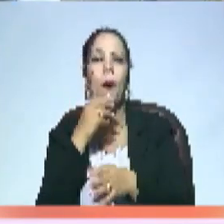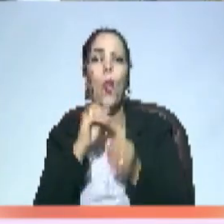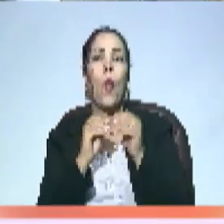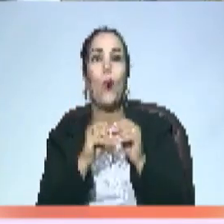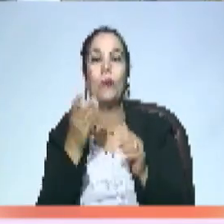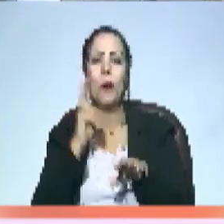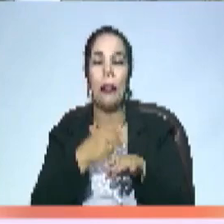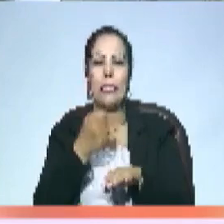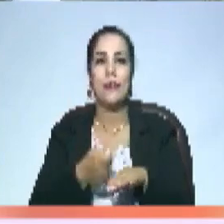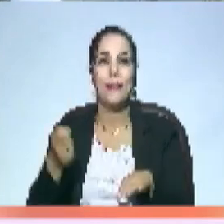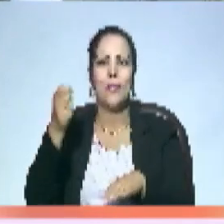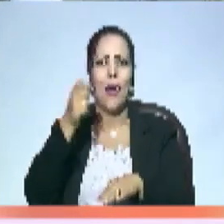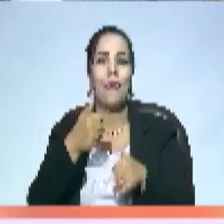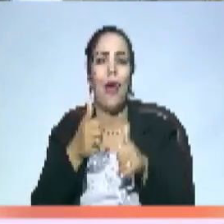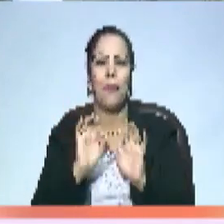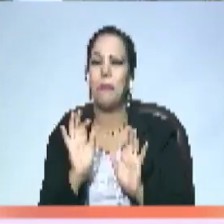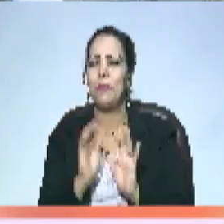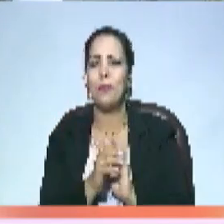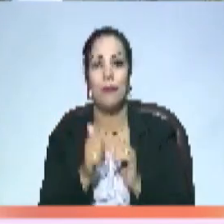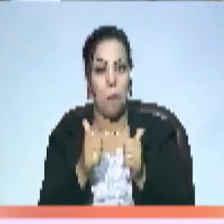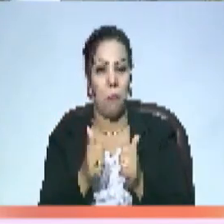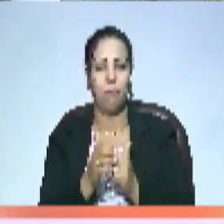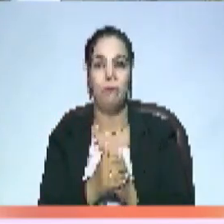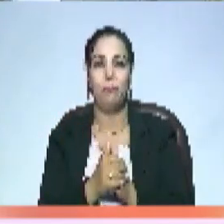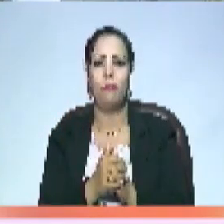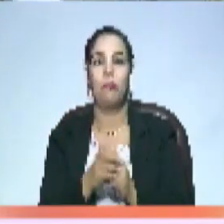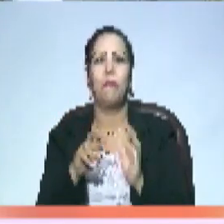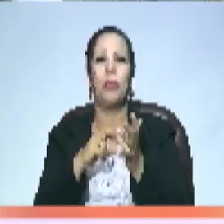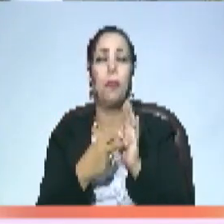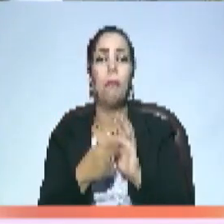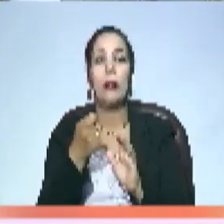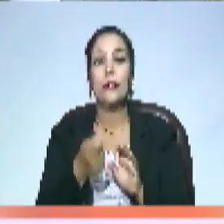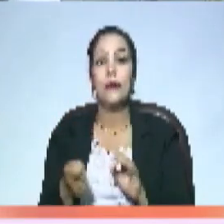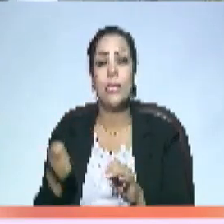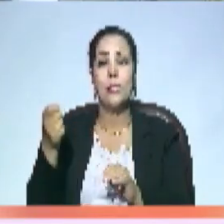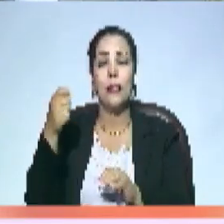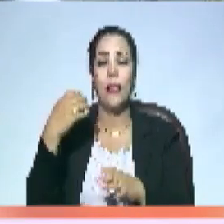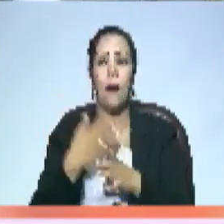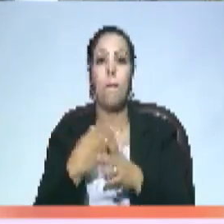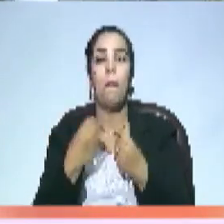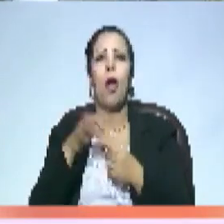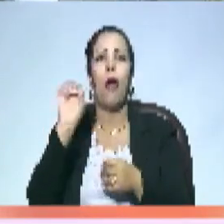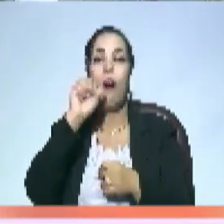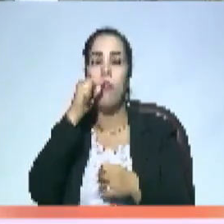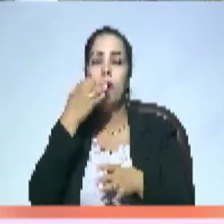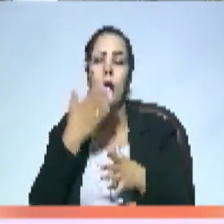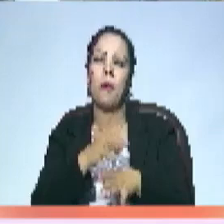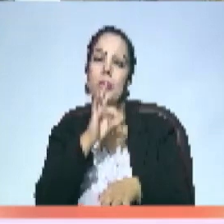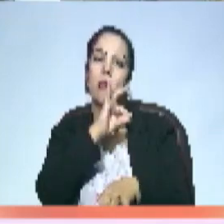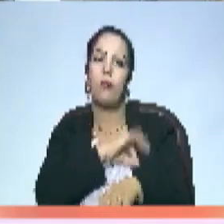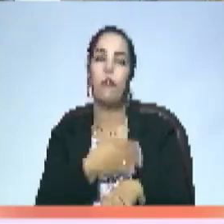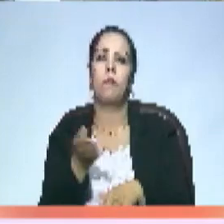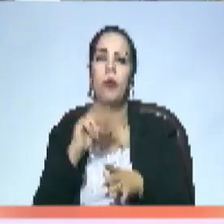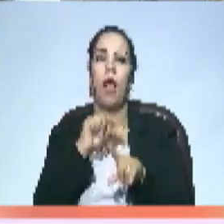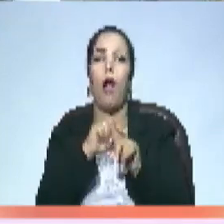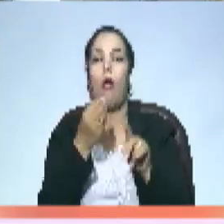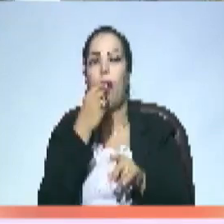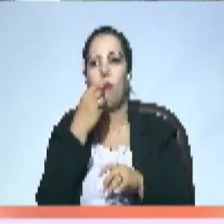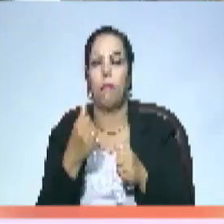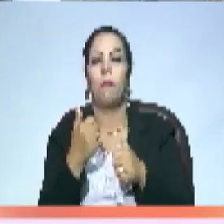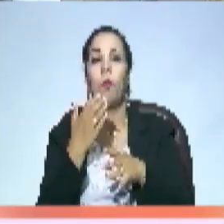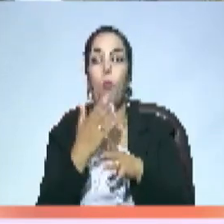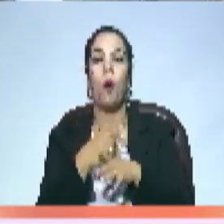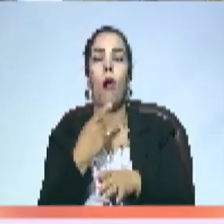الكمية، صح يا شيف؟ بالظبط كده. بنزود الكمية بتاعتها بالجزر، بتزود الفايدة كمان يعني قيمة غذائية زيادة كمان.